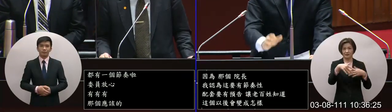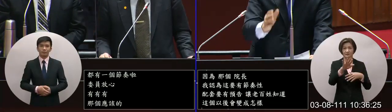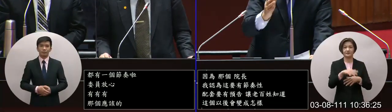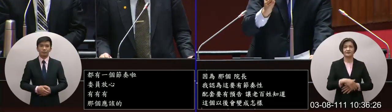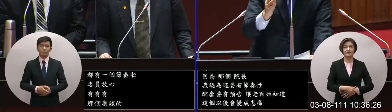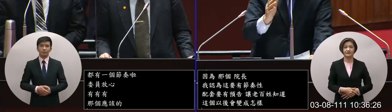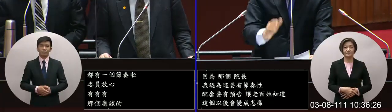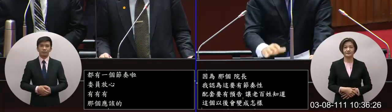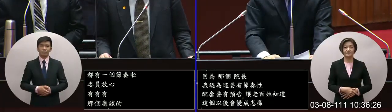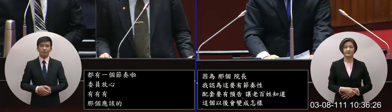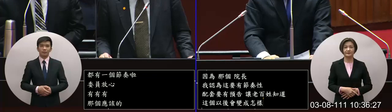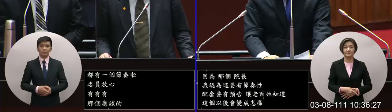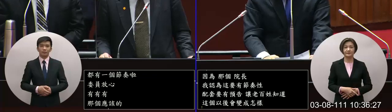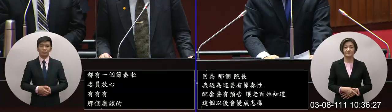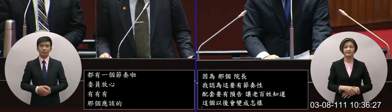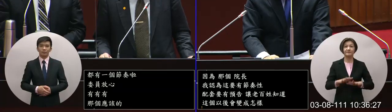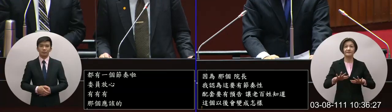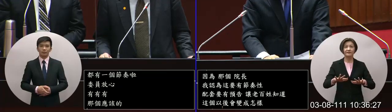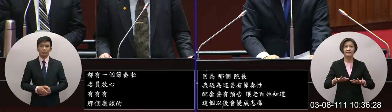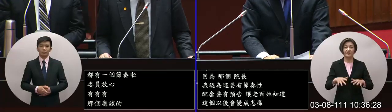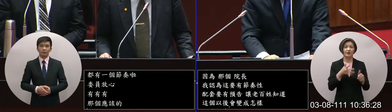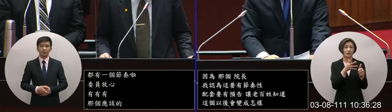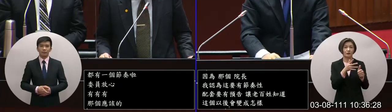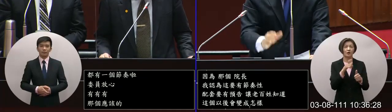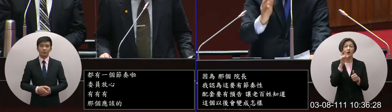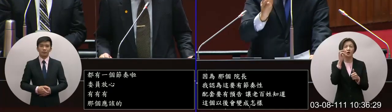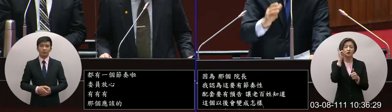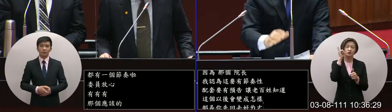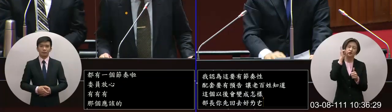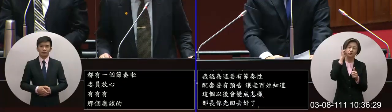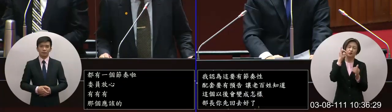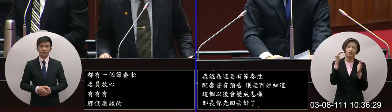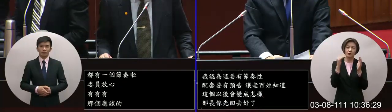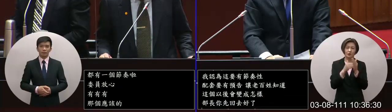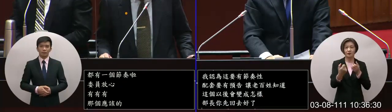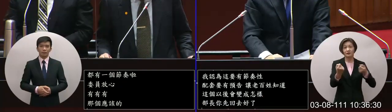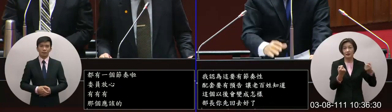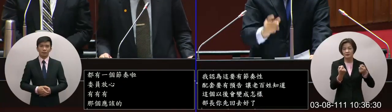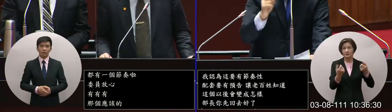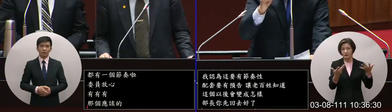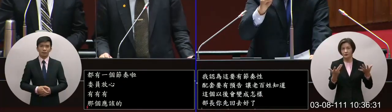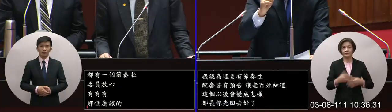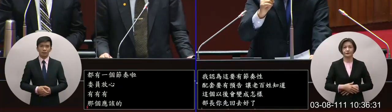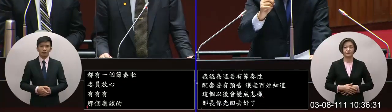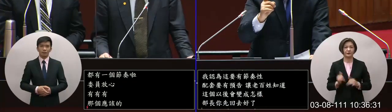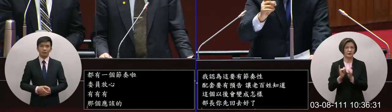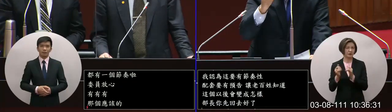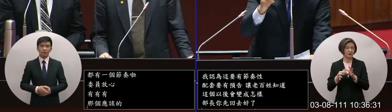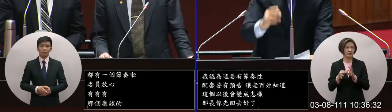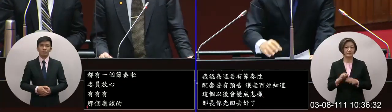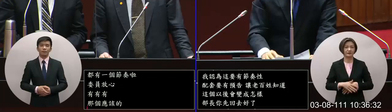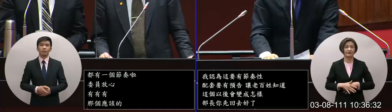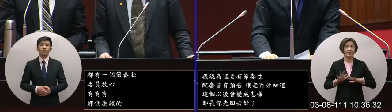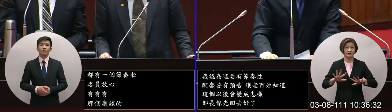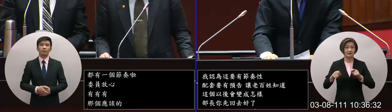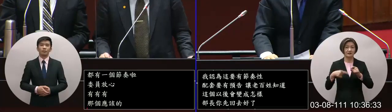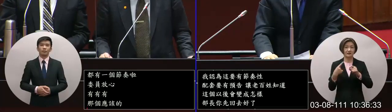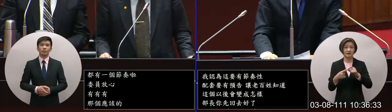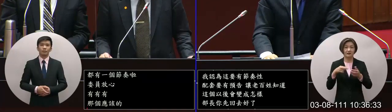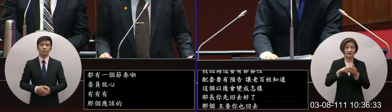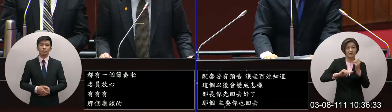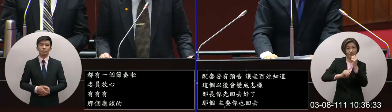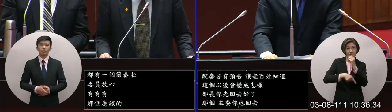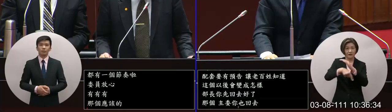个我再请教哈，有关于酒驾的问题，因为民众是很关心酒驾，在今年一月立法院三读通过，